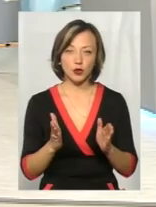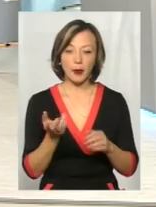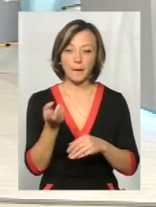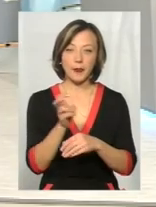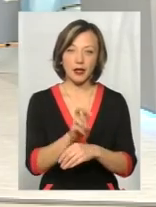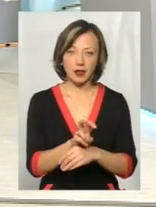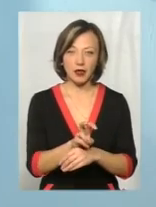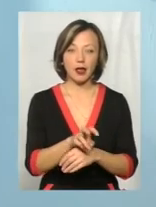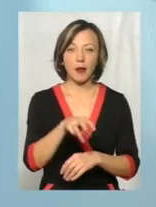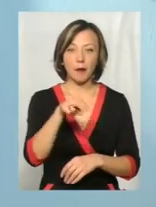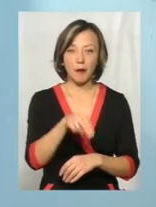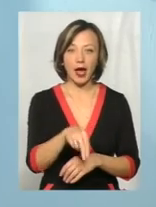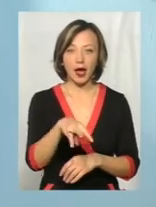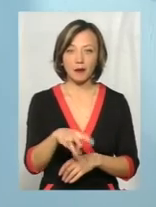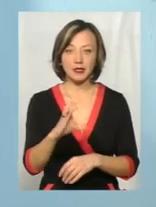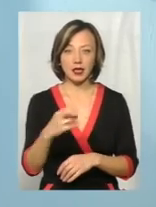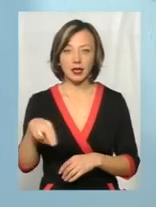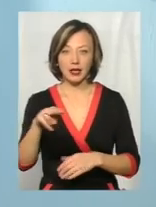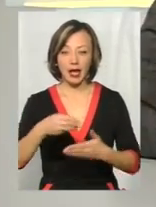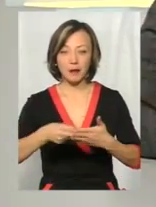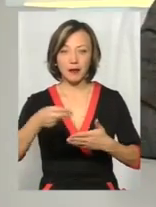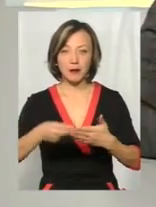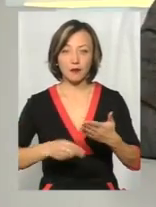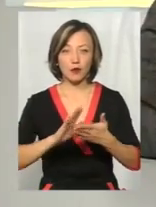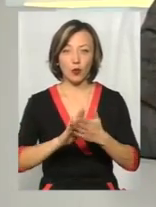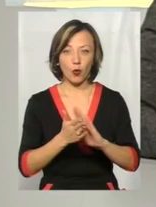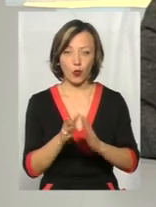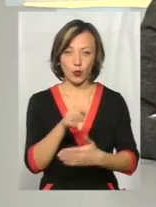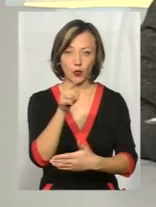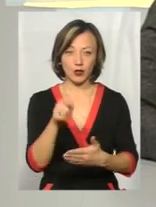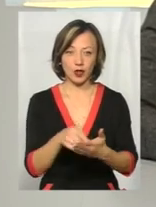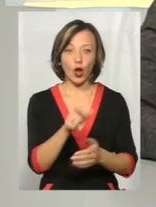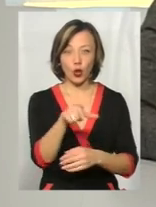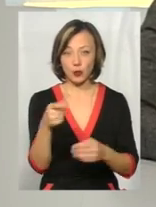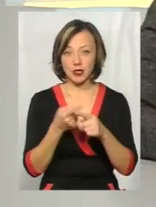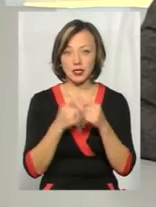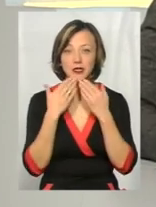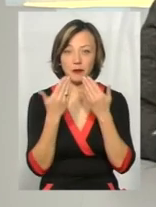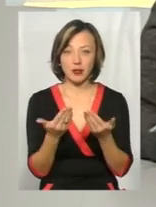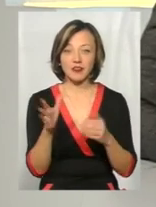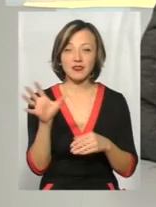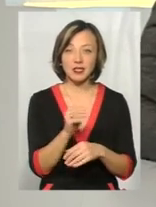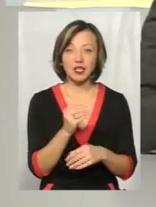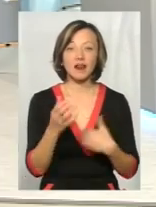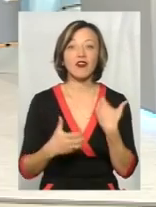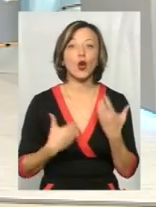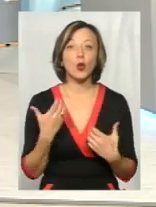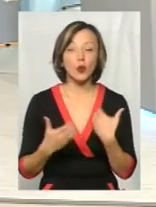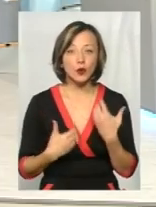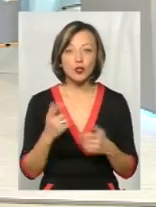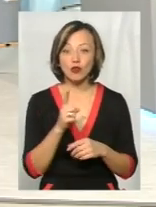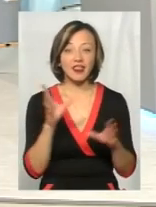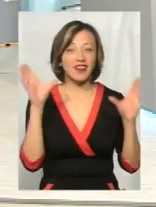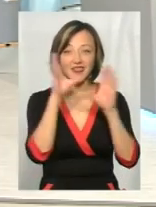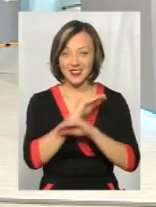ПМСД-2, ПМСД номер 1 і заключати угоду з лікарем? От, люди це запитують. Ну, всі ж хвилюються, що вони